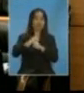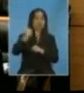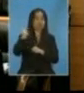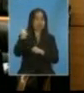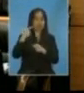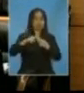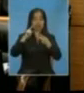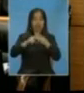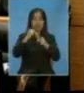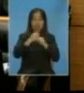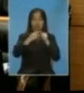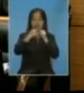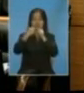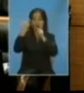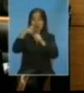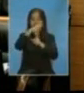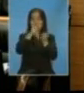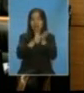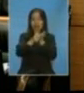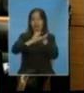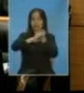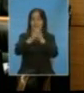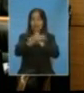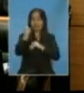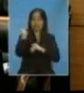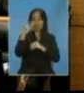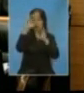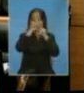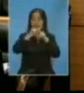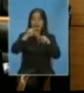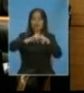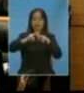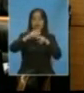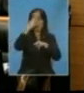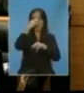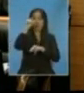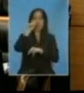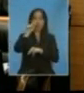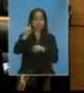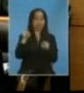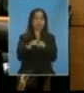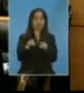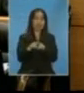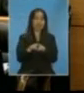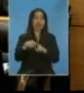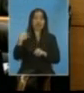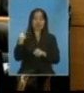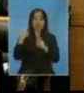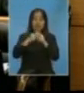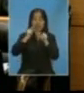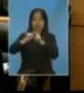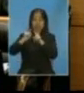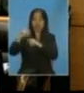คืบหน้าไปแต่ท่านตัดสินใจเปลี่ยนวิธีการเช่นกรณีของรถไฟความเร็วสูงและหลายเรื่องที่พูดต